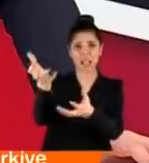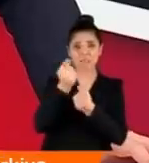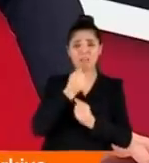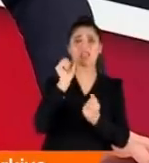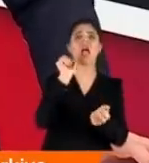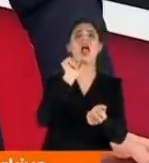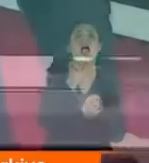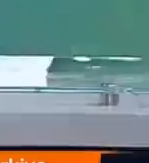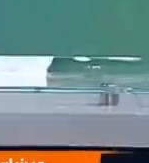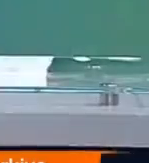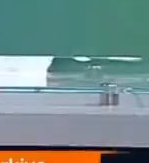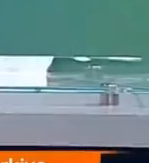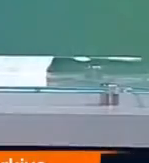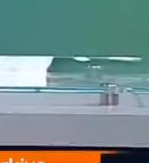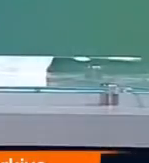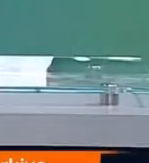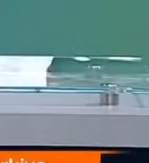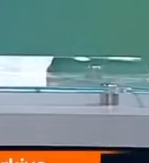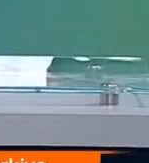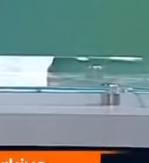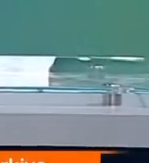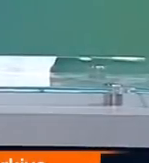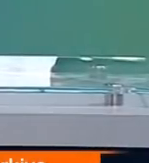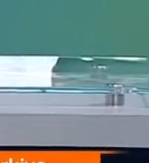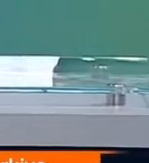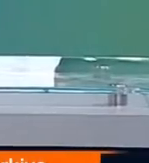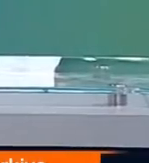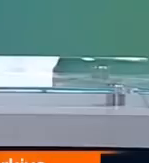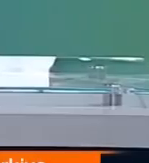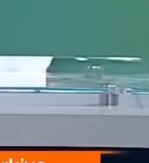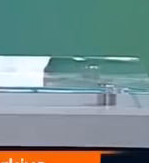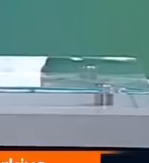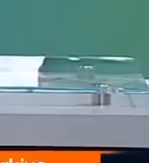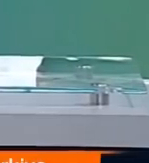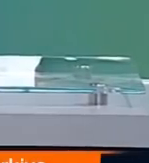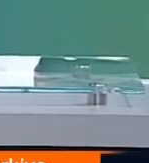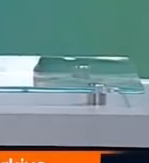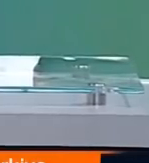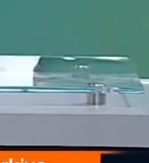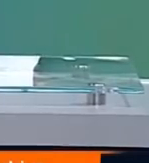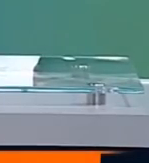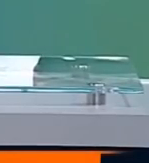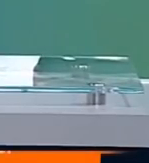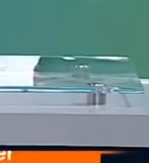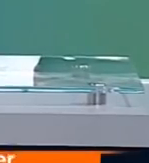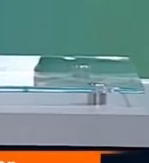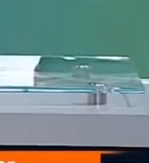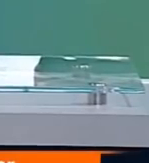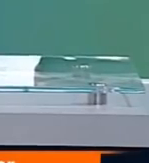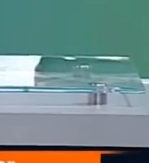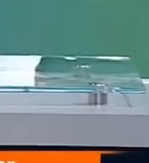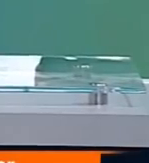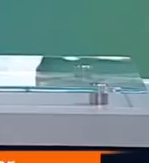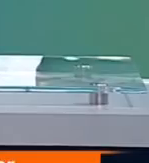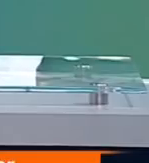Aile Bakanlığı tarafından sevgi evlerine yerleştirildi. Bakım altındalar. Ama Ayfer Hanım şimdi gözyaşları içinde. Onlara kavuşmak istiyor,